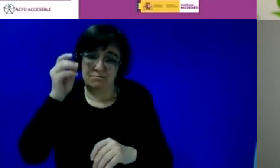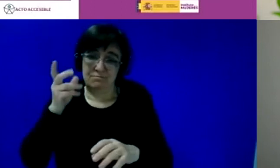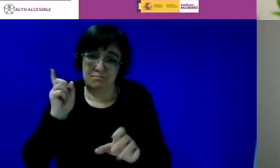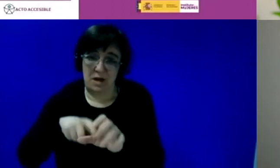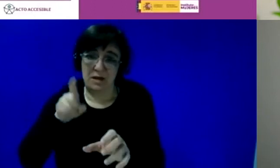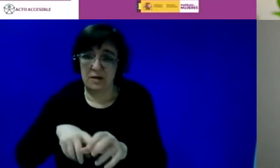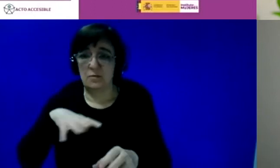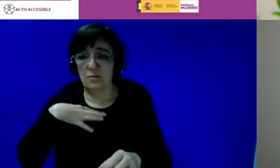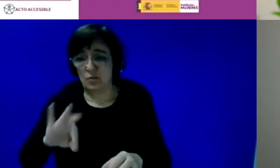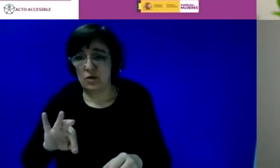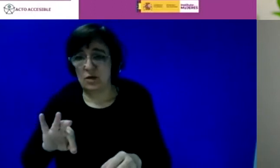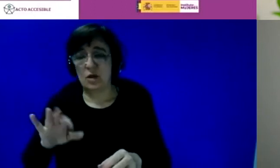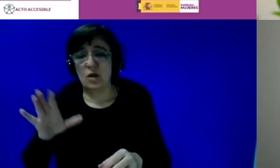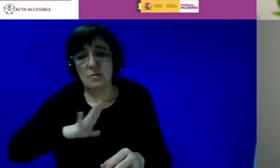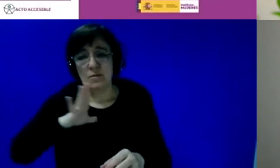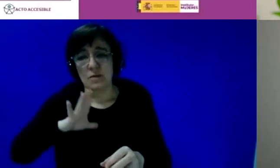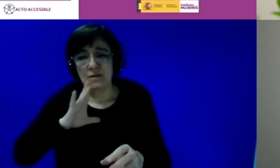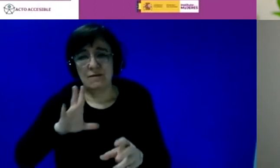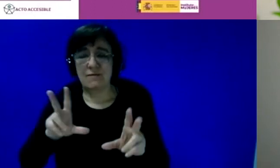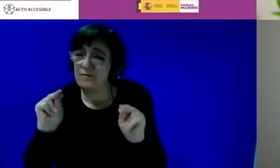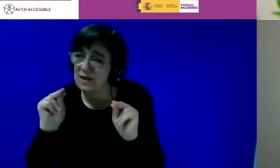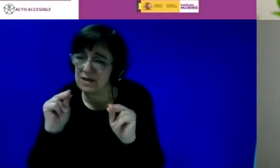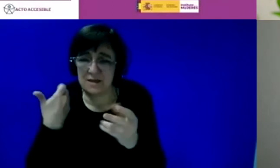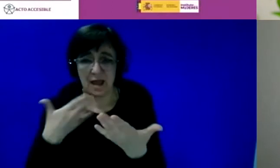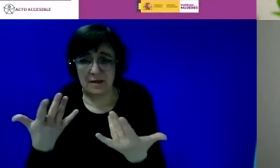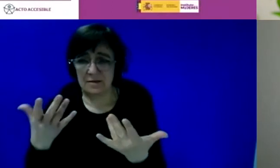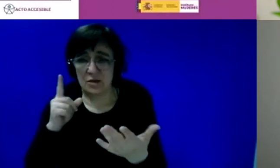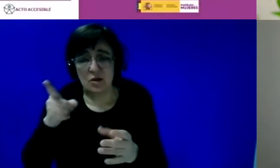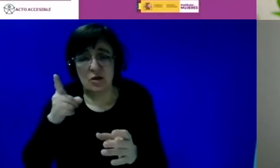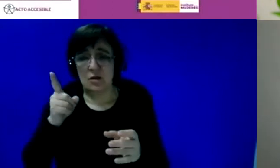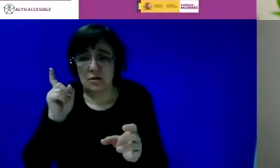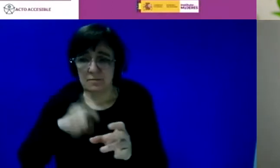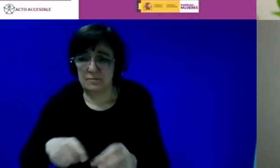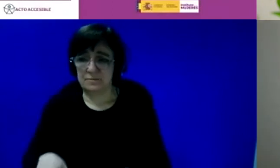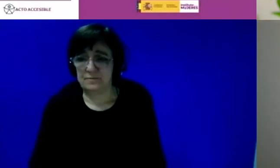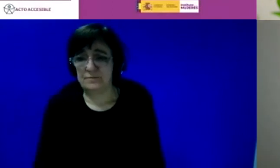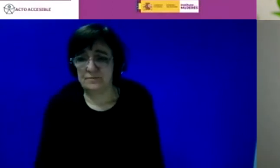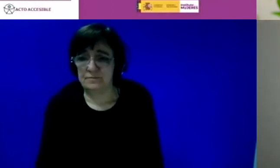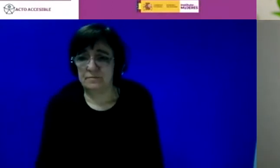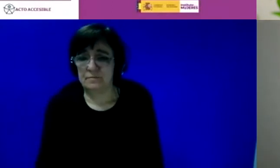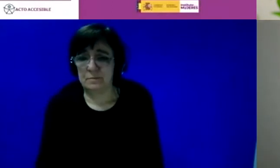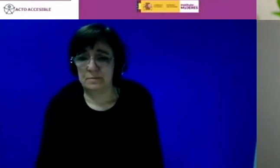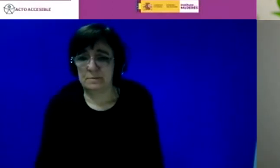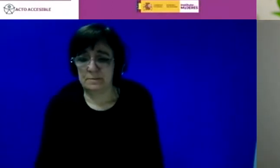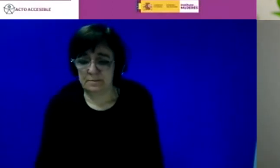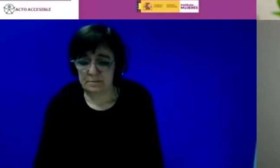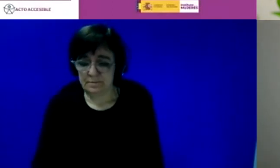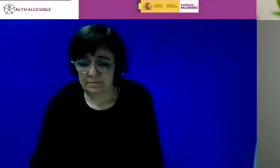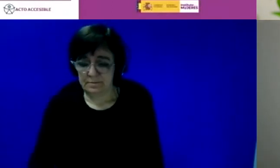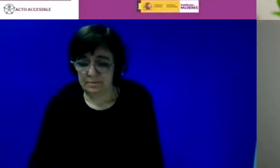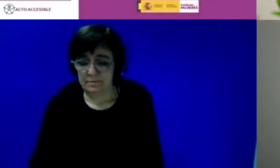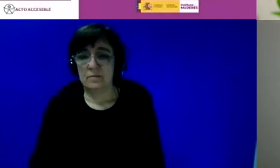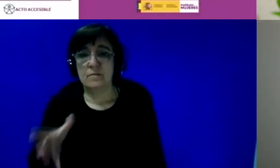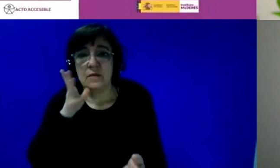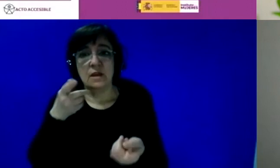your intervention? Larissa just said that this coordination needs to happen today. Larissa, вас